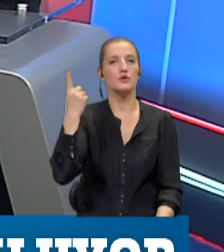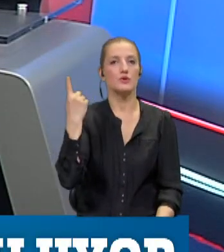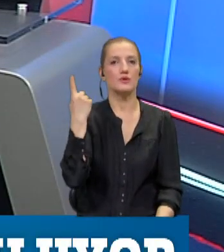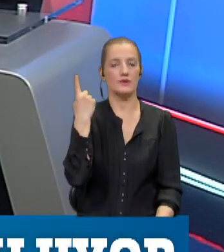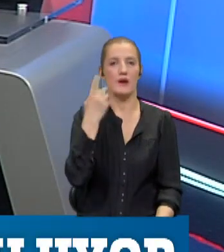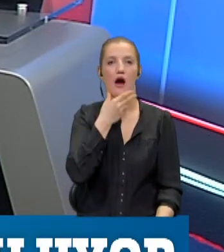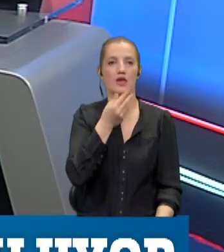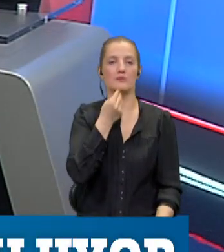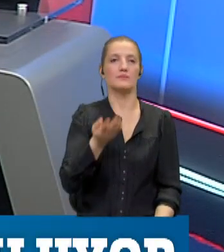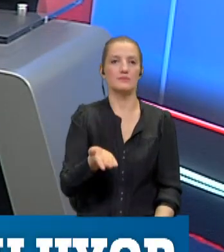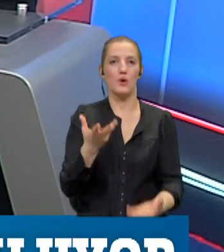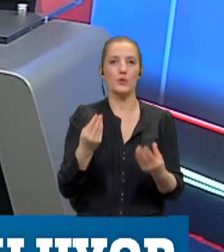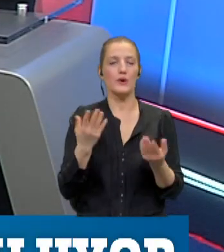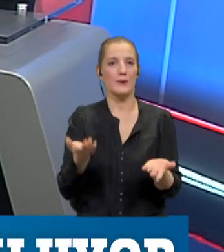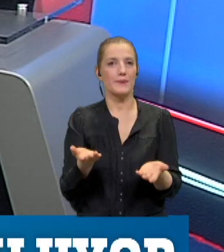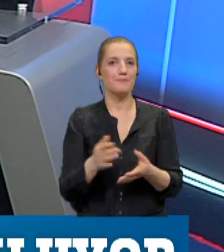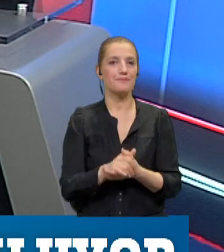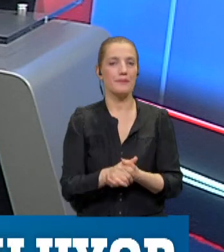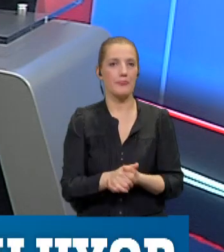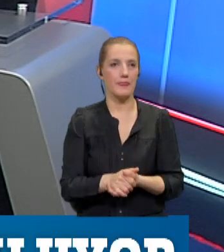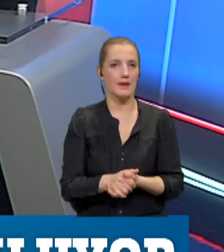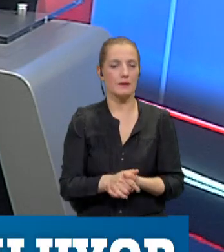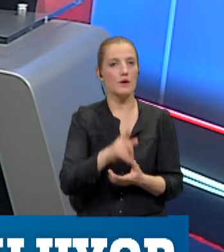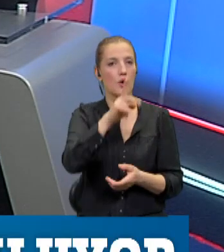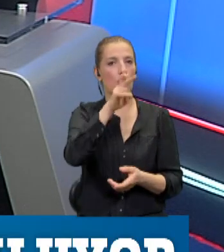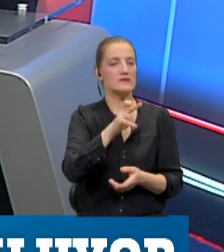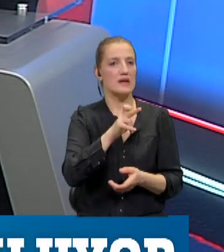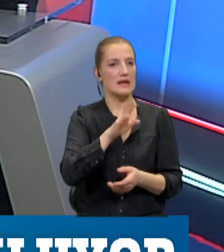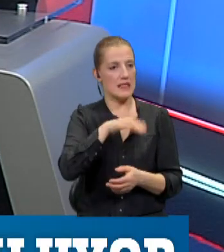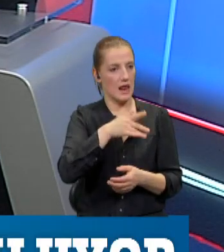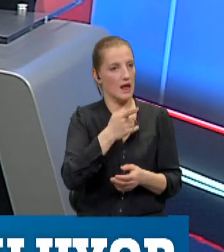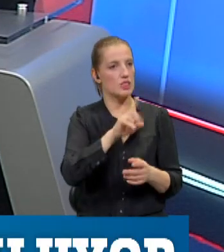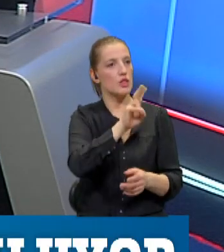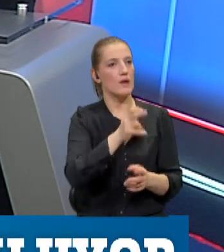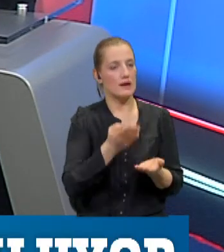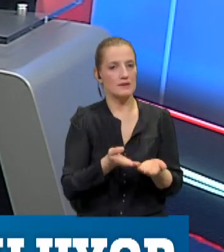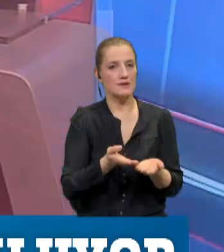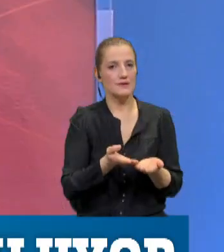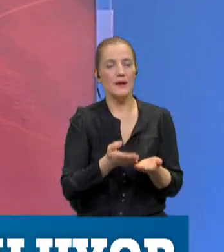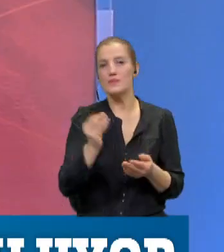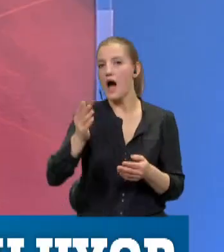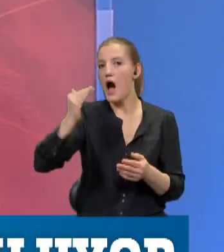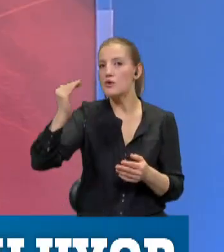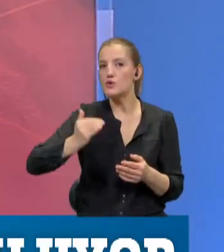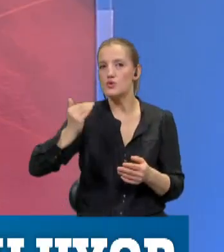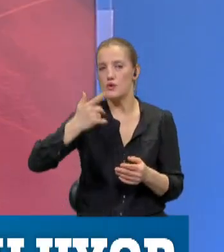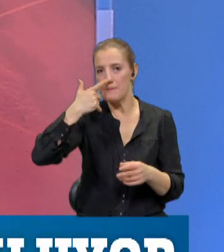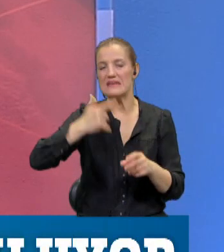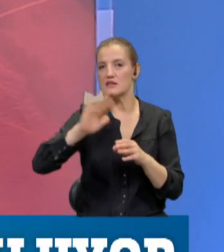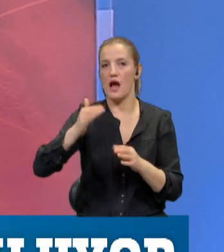konuşmayı oluyor çünkü bizde 18 lira iken dolar daha ucuzdu